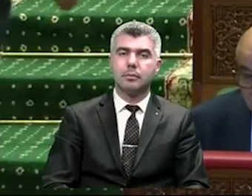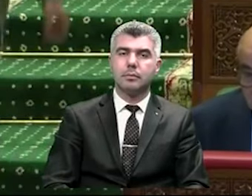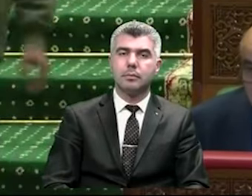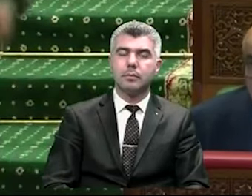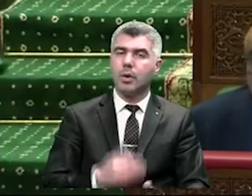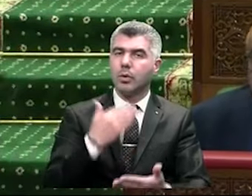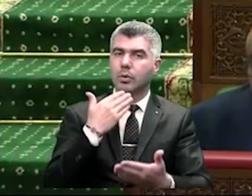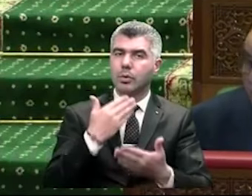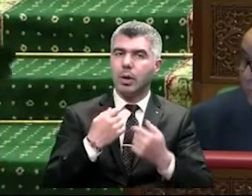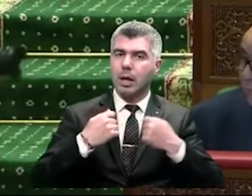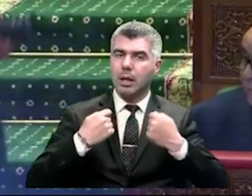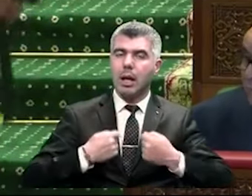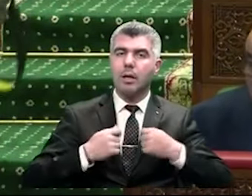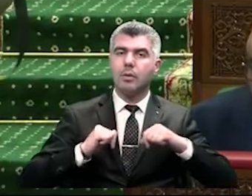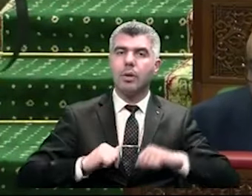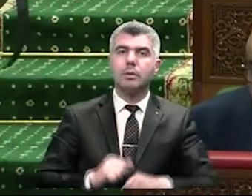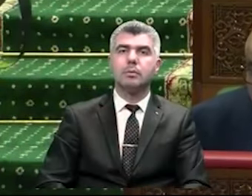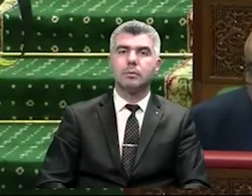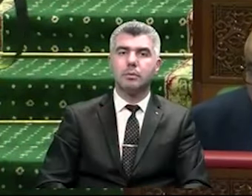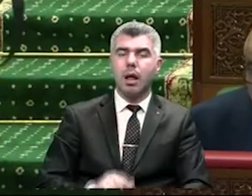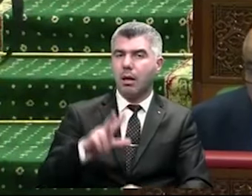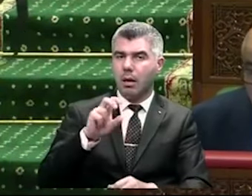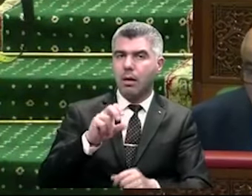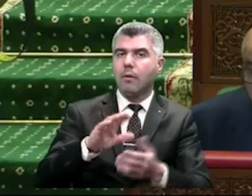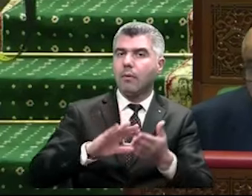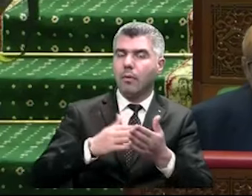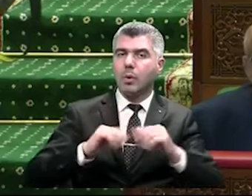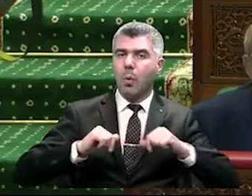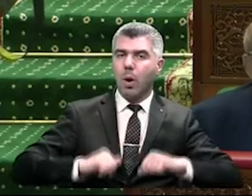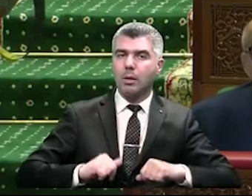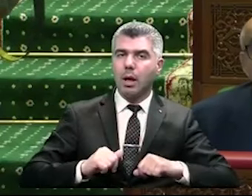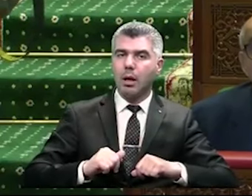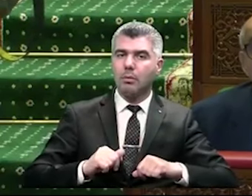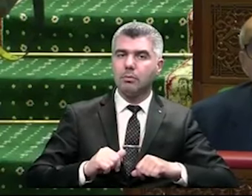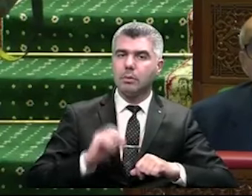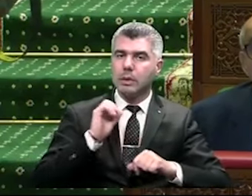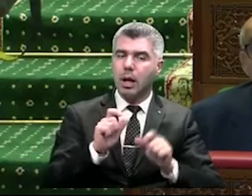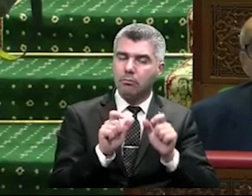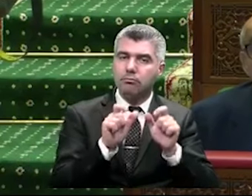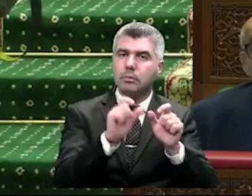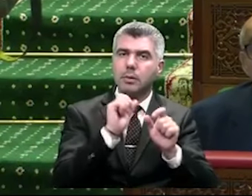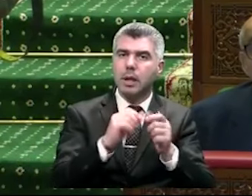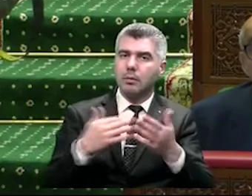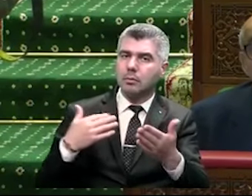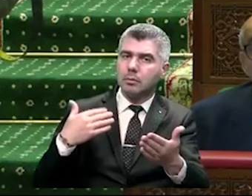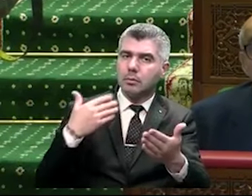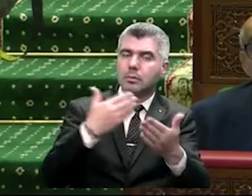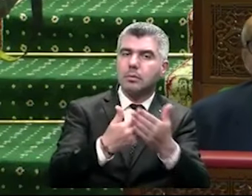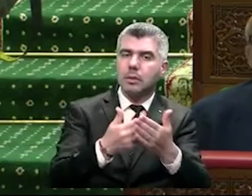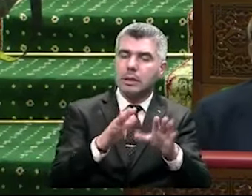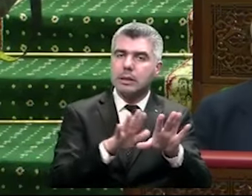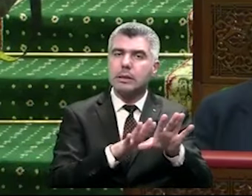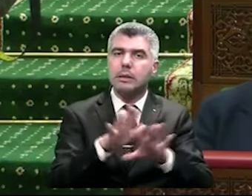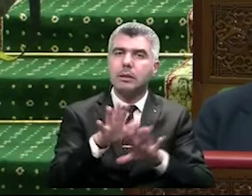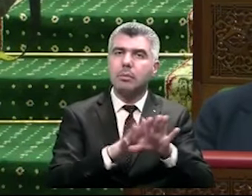شكرا سيد الرئيس سيد الوزير المحترم لا احد يشك في كون القطاع الذي تشرفون عليه والذي اظهرت خلال الفتره التي مرت على تدبير له